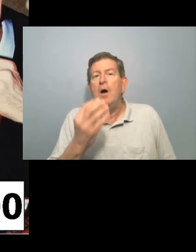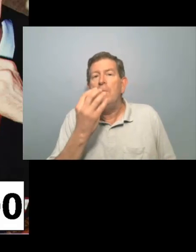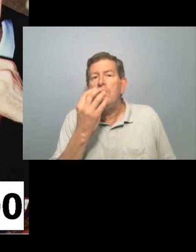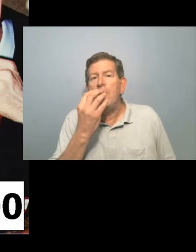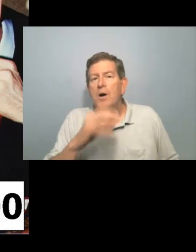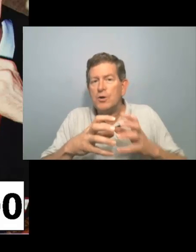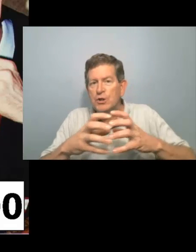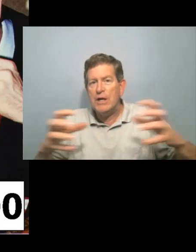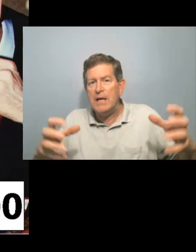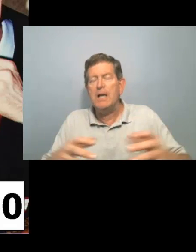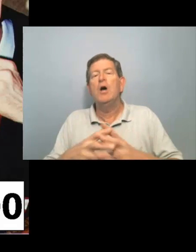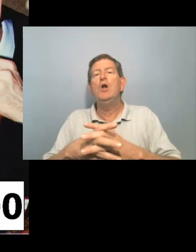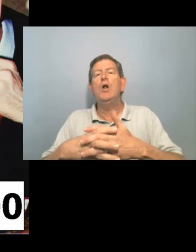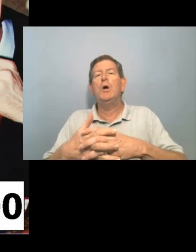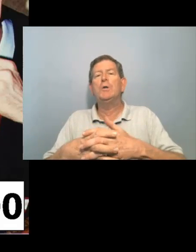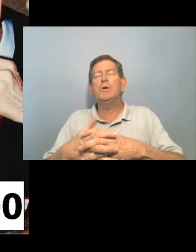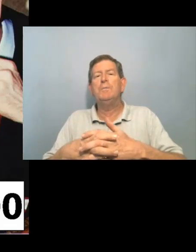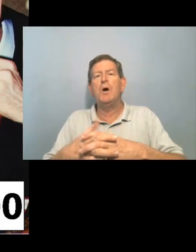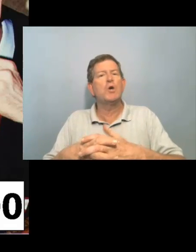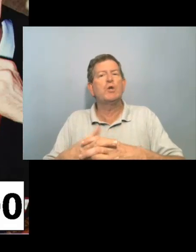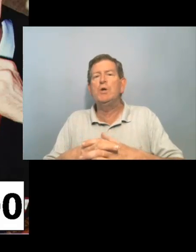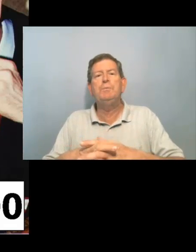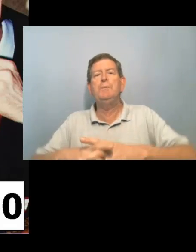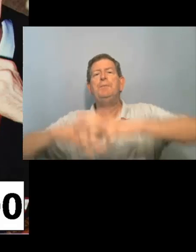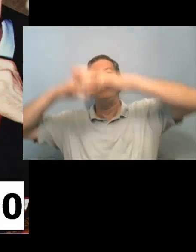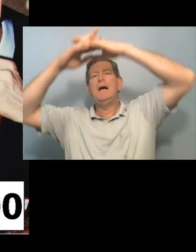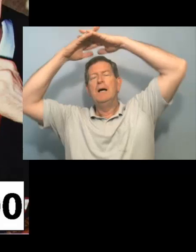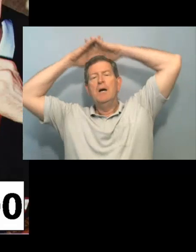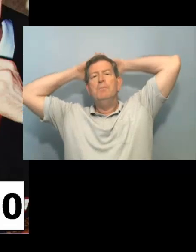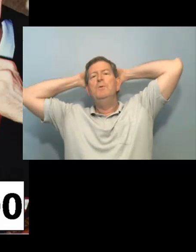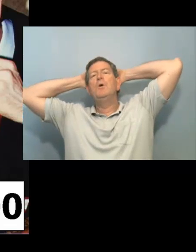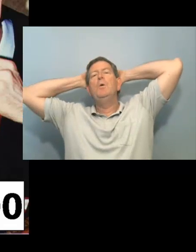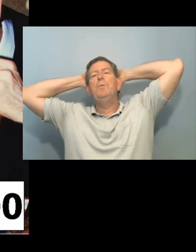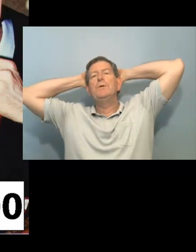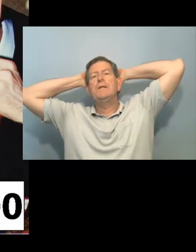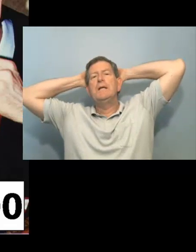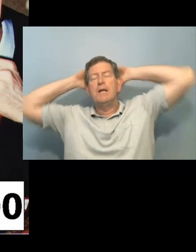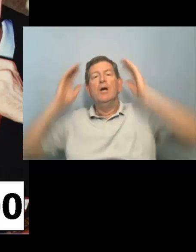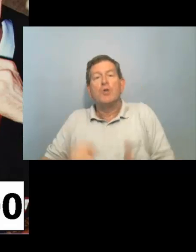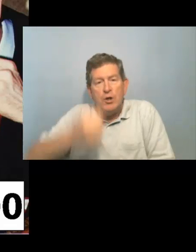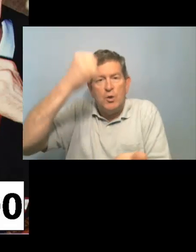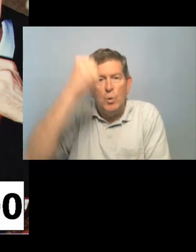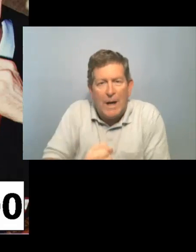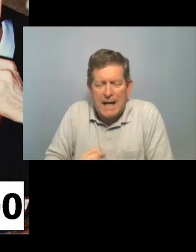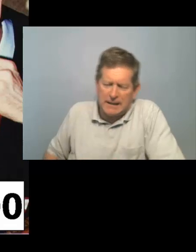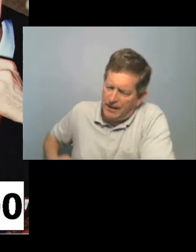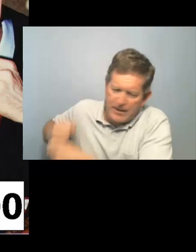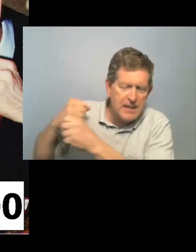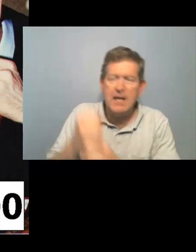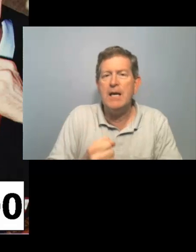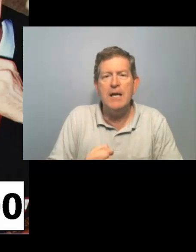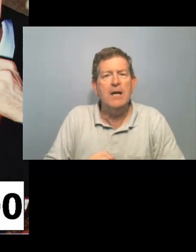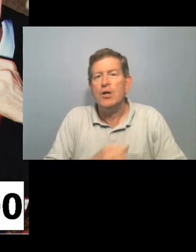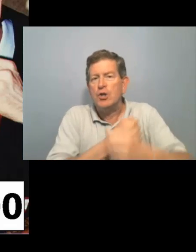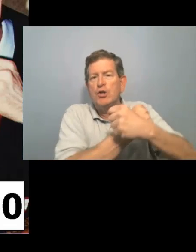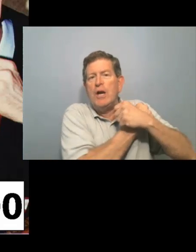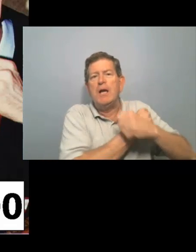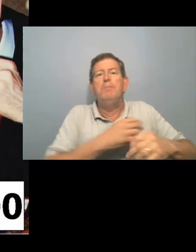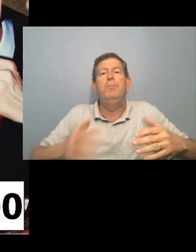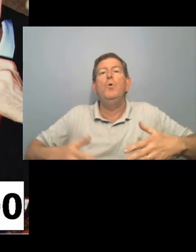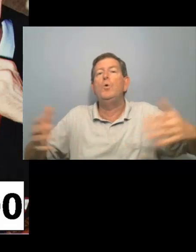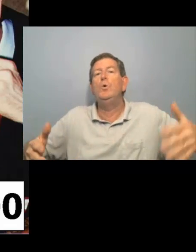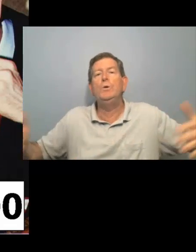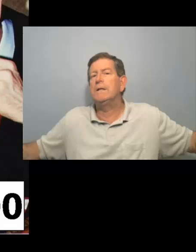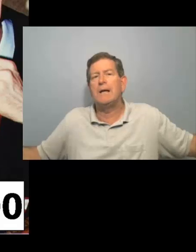pas manger lentement, je ne peux pas me reposer, je dois travailler,